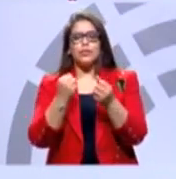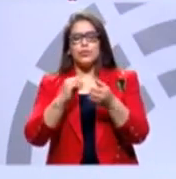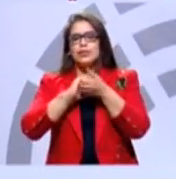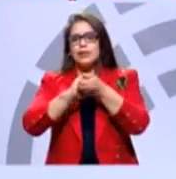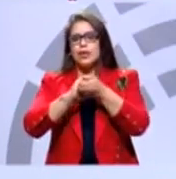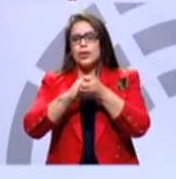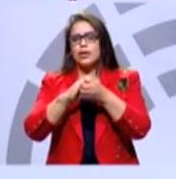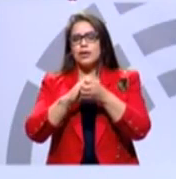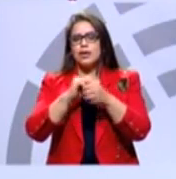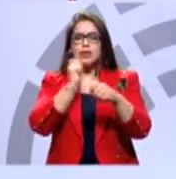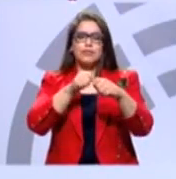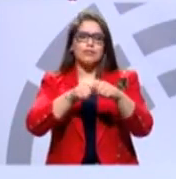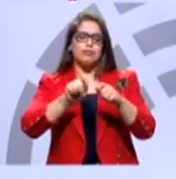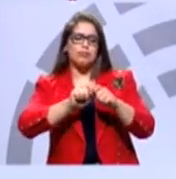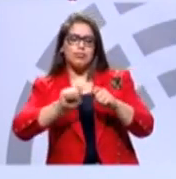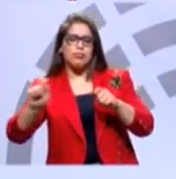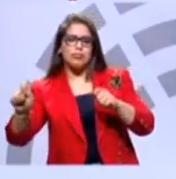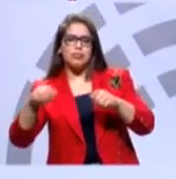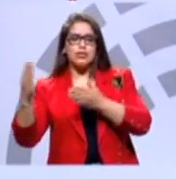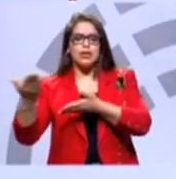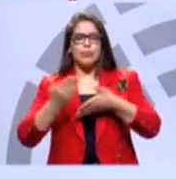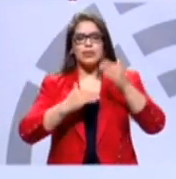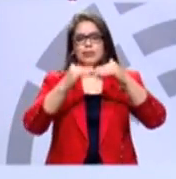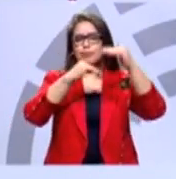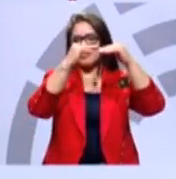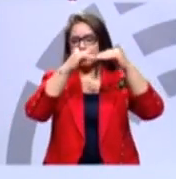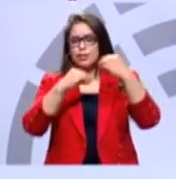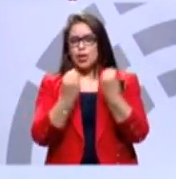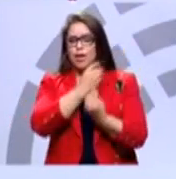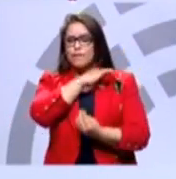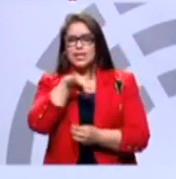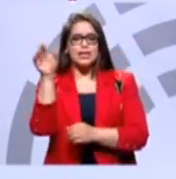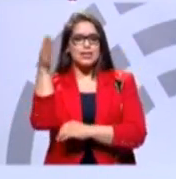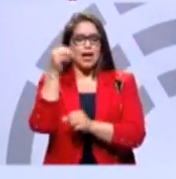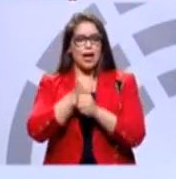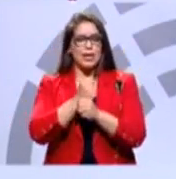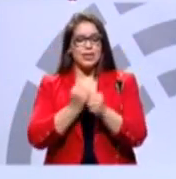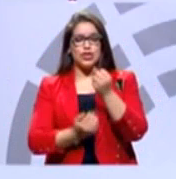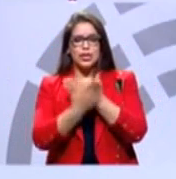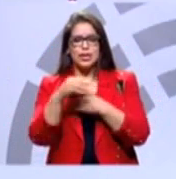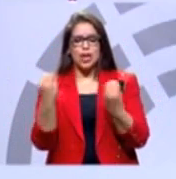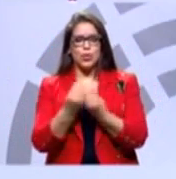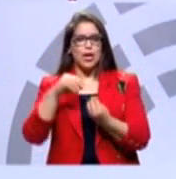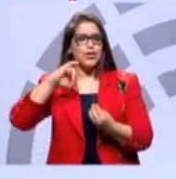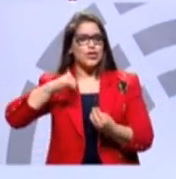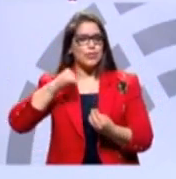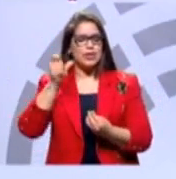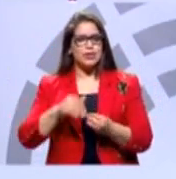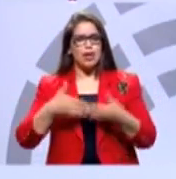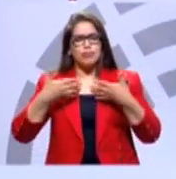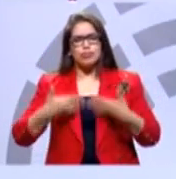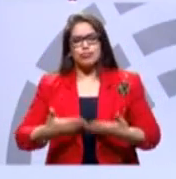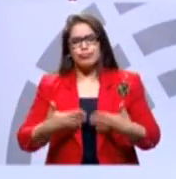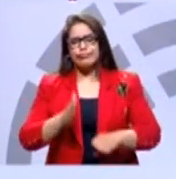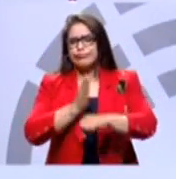تطوير المنطقه الصناعيه توسعه وجلبا للاستثمار بغايه خلق فرص عمل جديده لشبابنا الذي اناكته